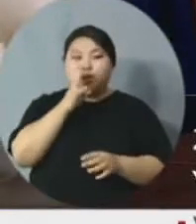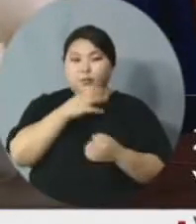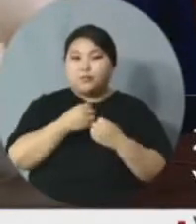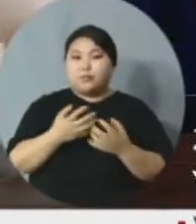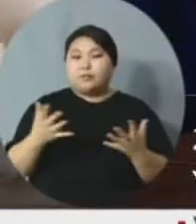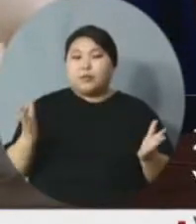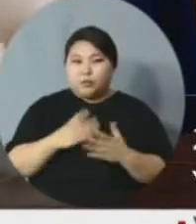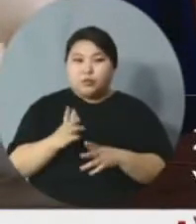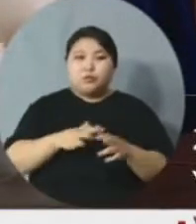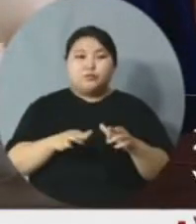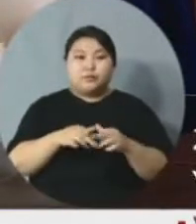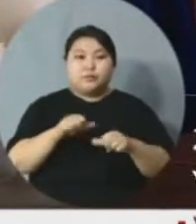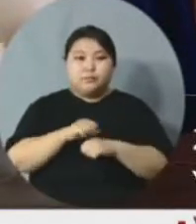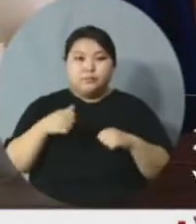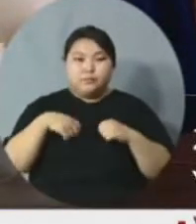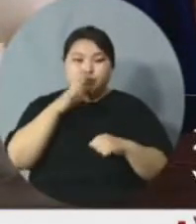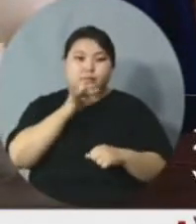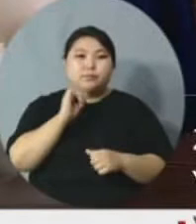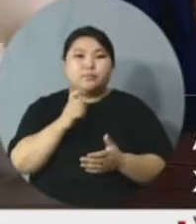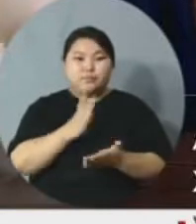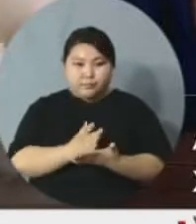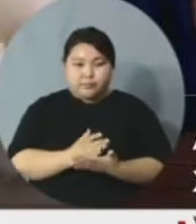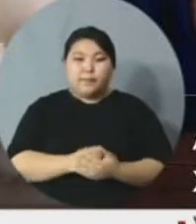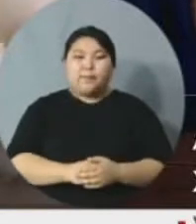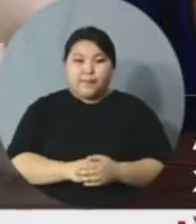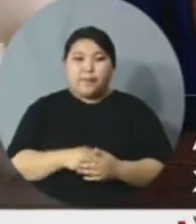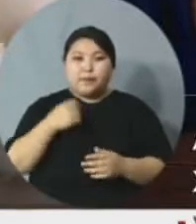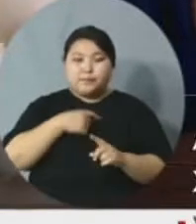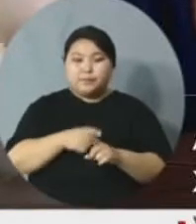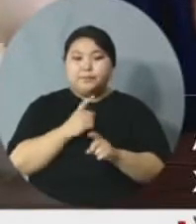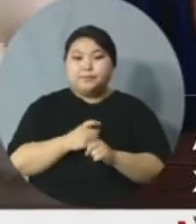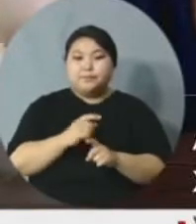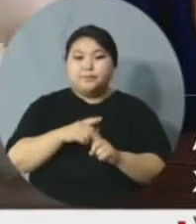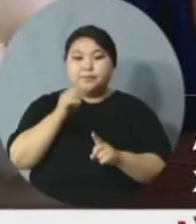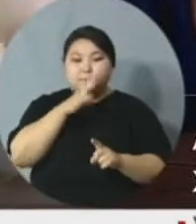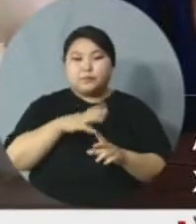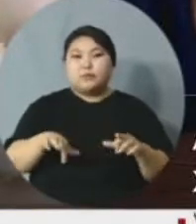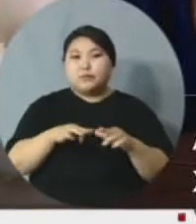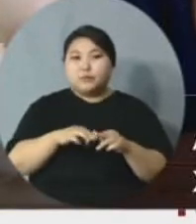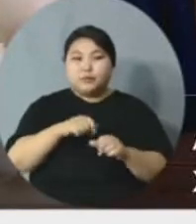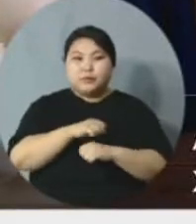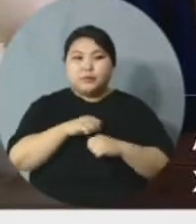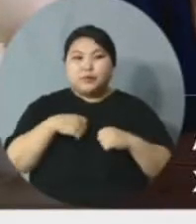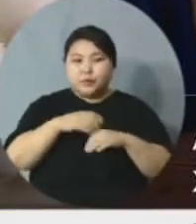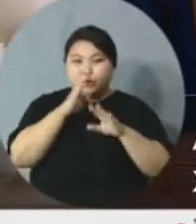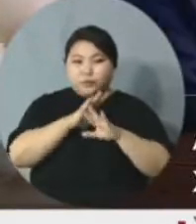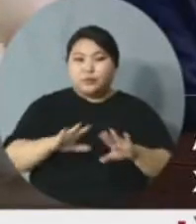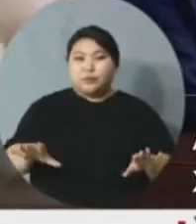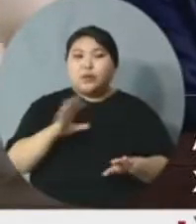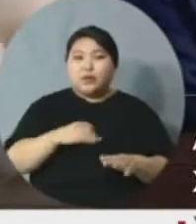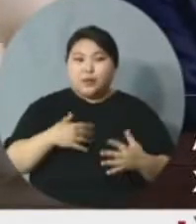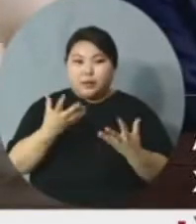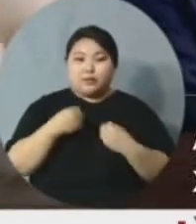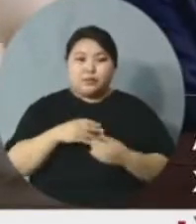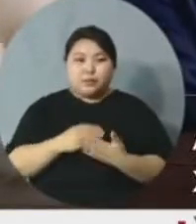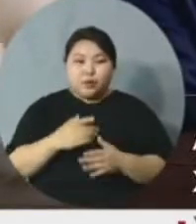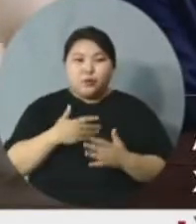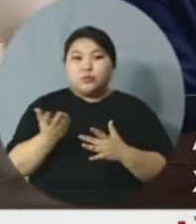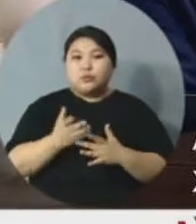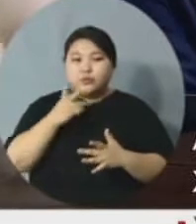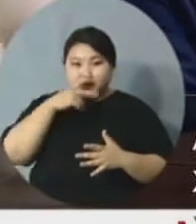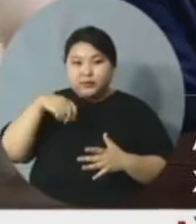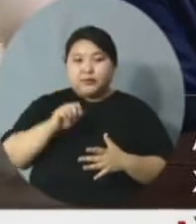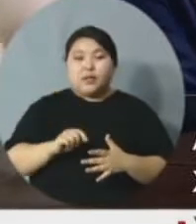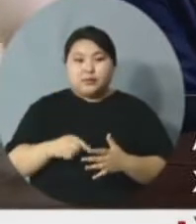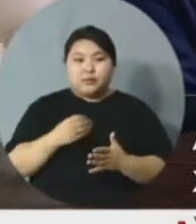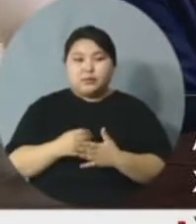дээ. Өршин бэршилтэй юм байна. Энэ халамжчин дийлэх нэг өөрийн бэрхшээлтэй хүүхдүүдэд нь болж байна. Тэгээд дундад